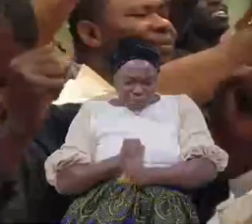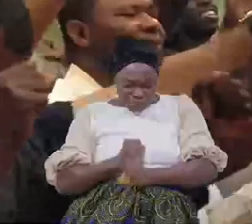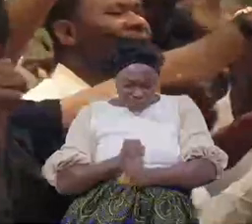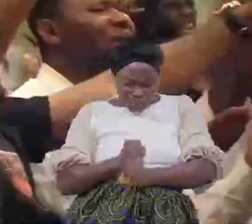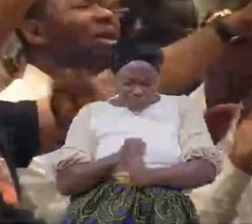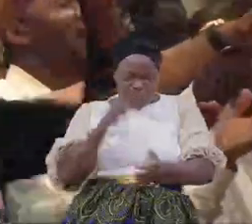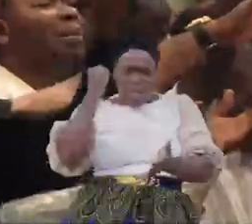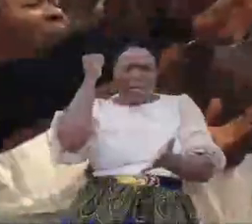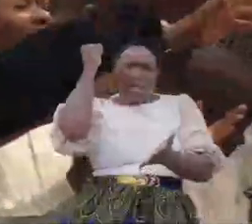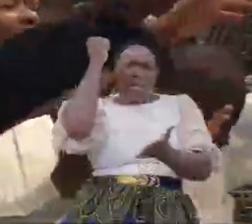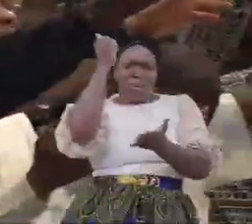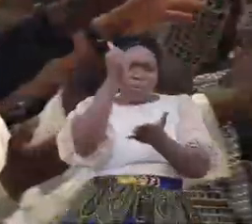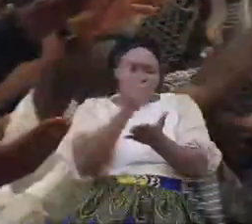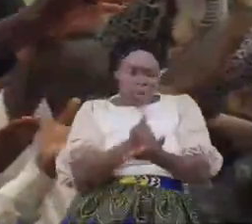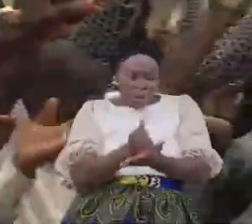recevez.